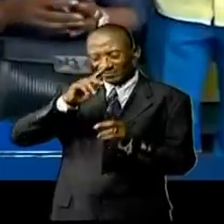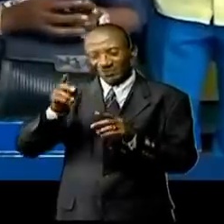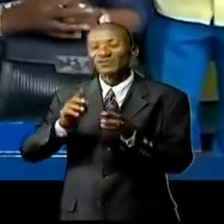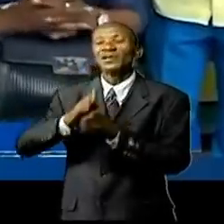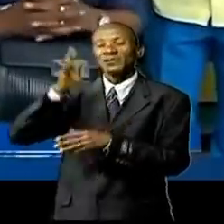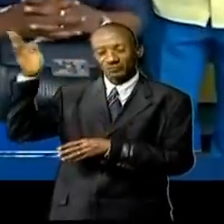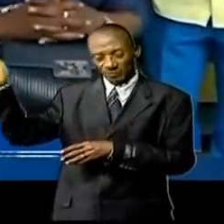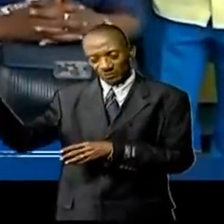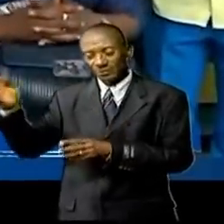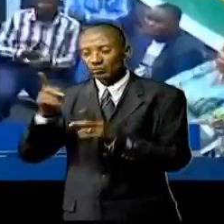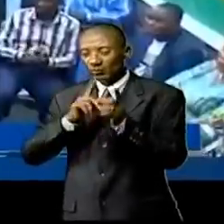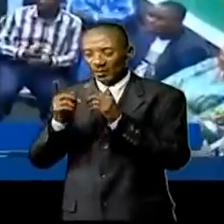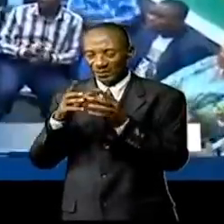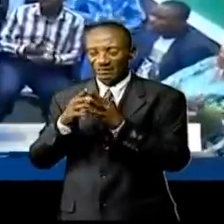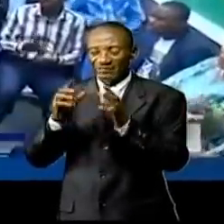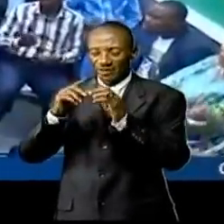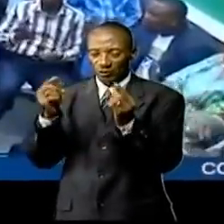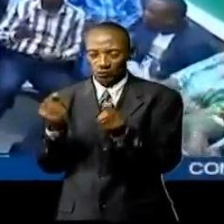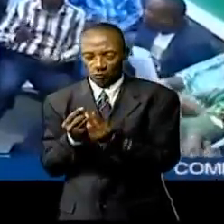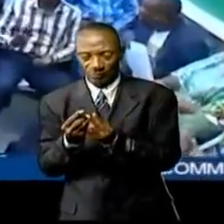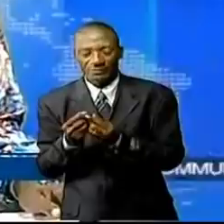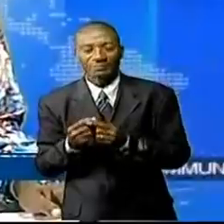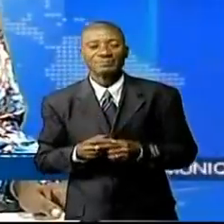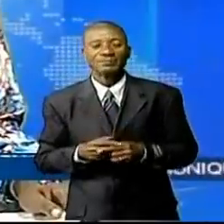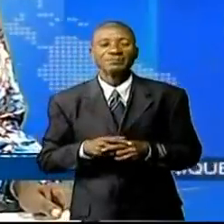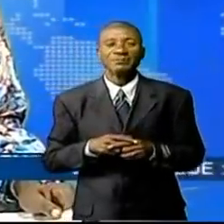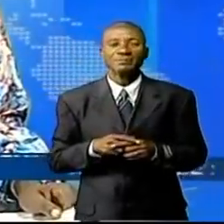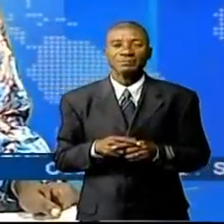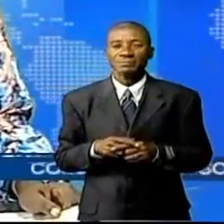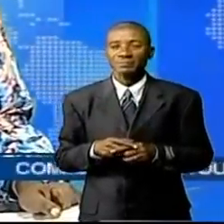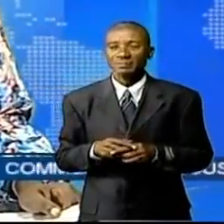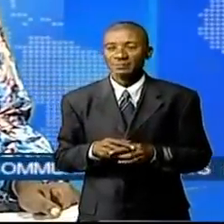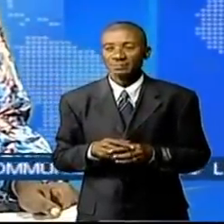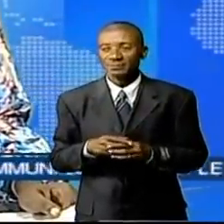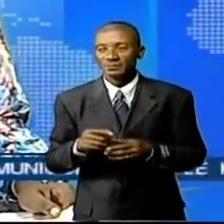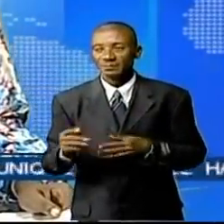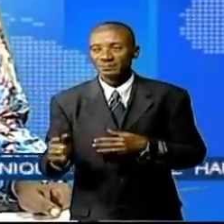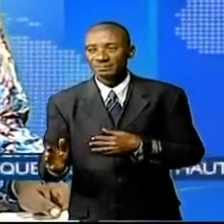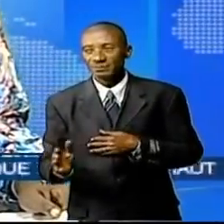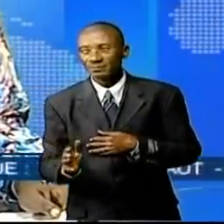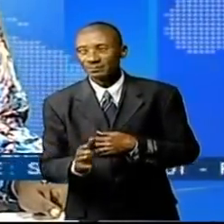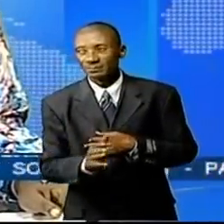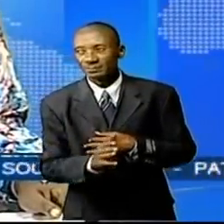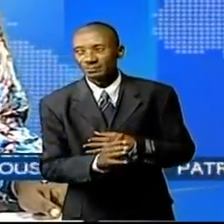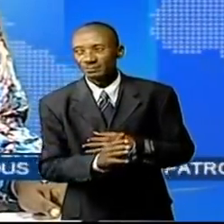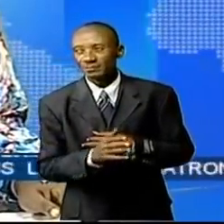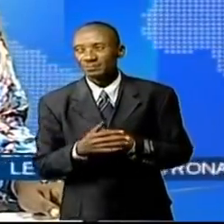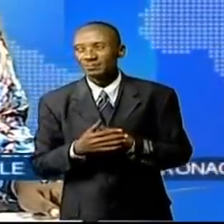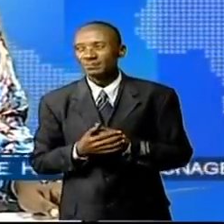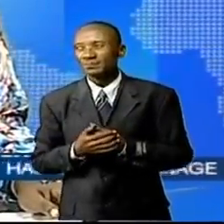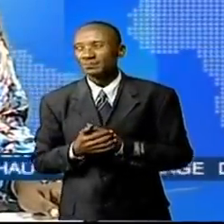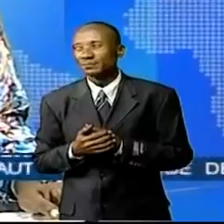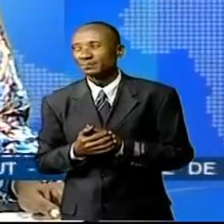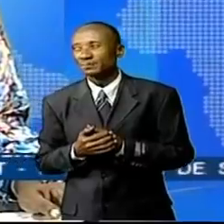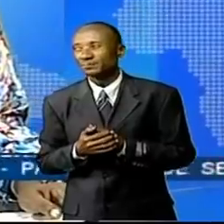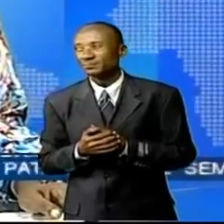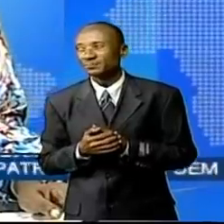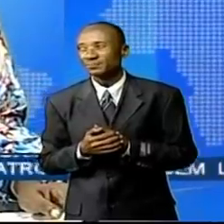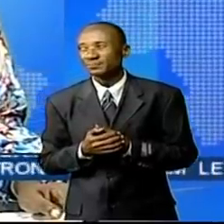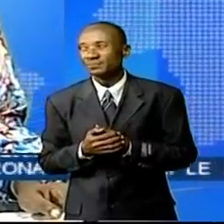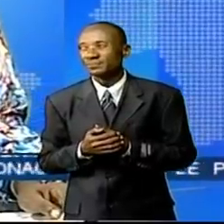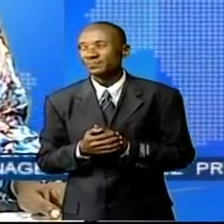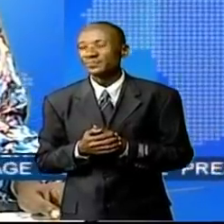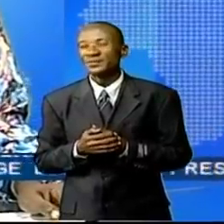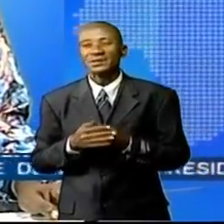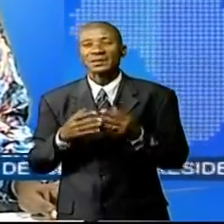nouveaux sièges de ses partis politiques à Goma. Le rôle d'un logiciel de gestion et l'importance d'appartenir à un